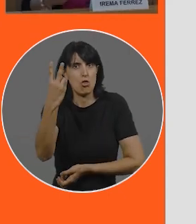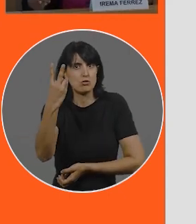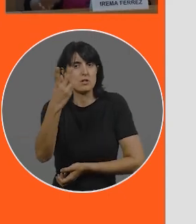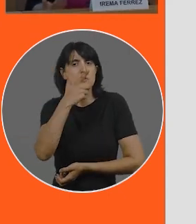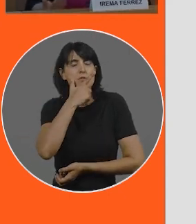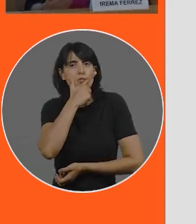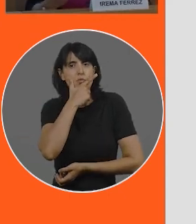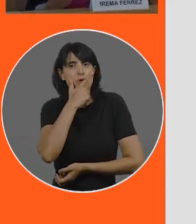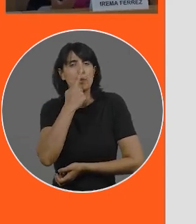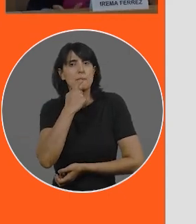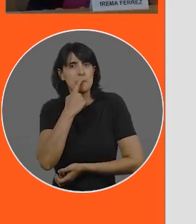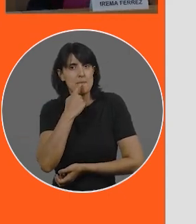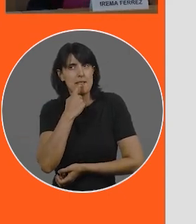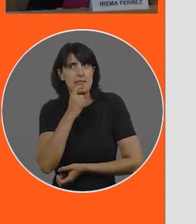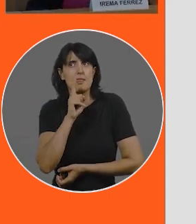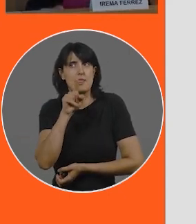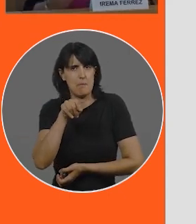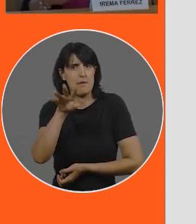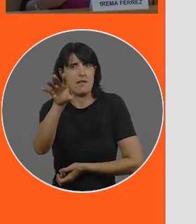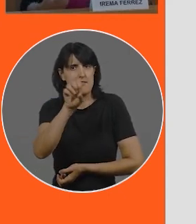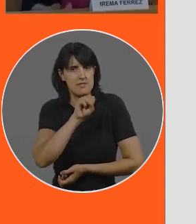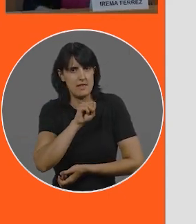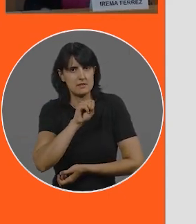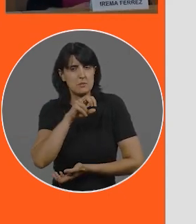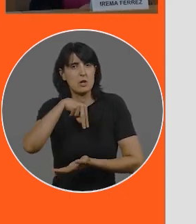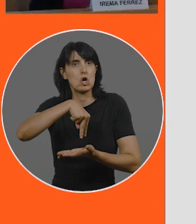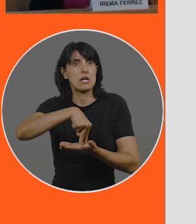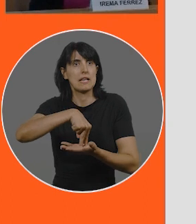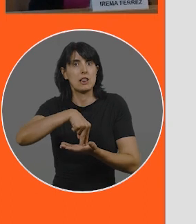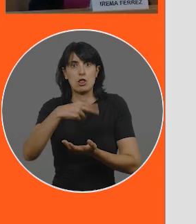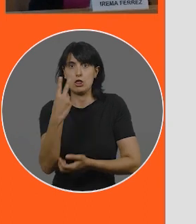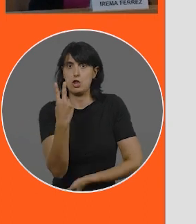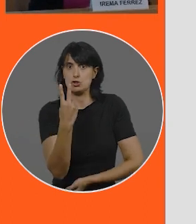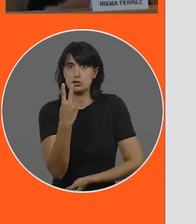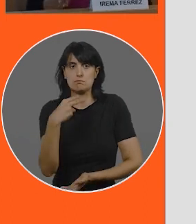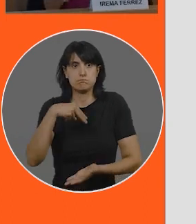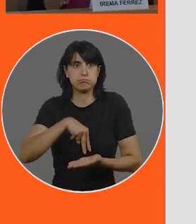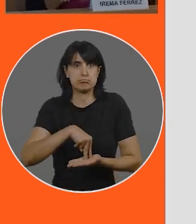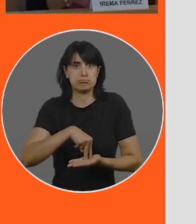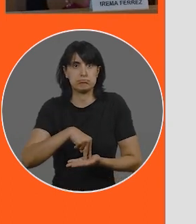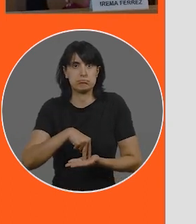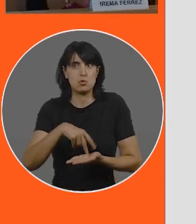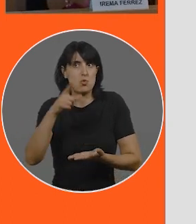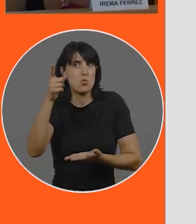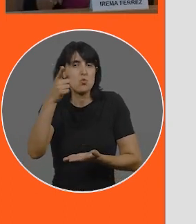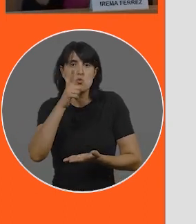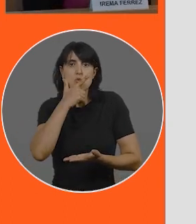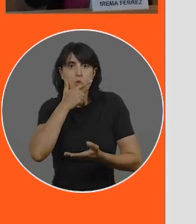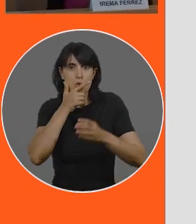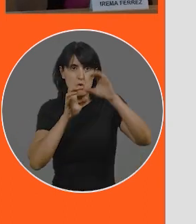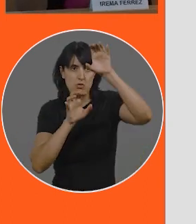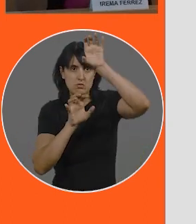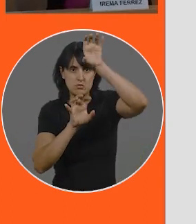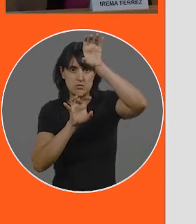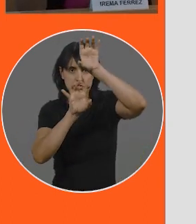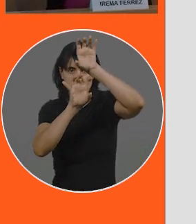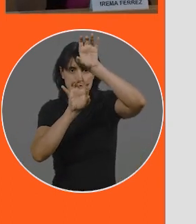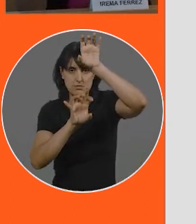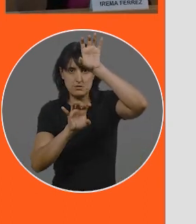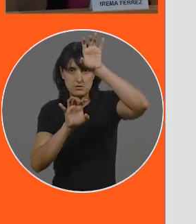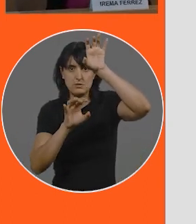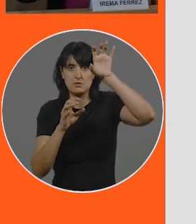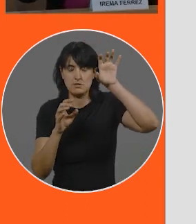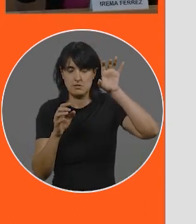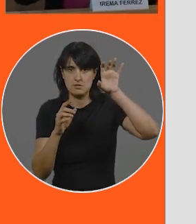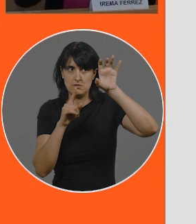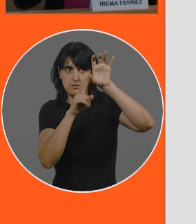Si els dos fossin vermells, també ho entendries. Ara, si quan són quiets, o és un botó, has de saber que un està dalt, l'altre